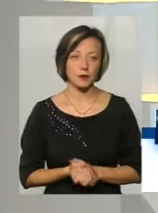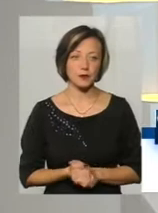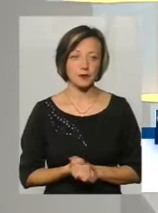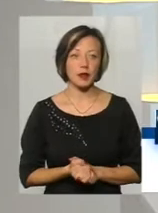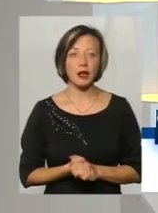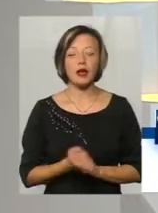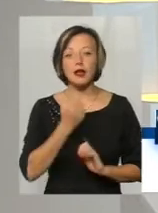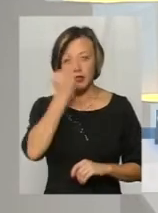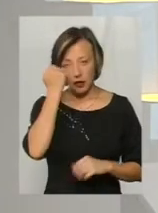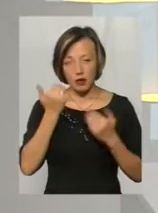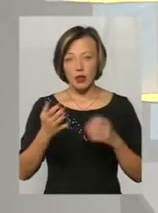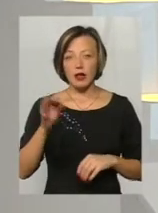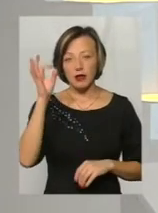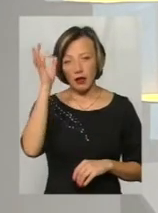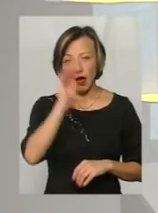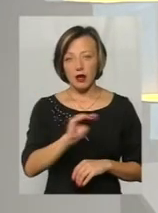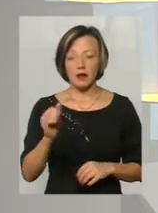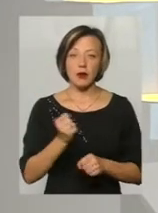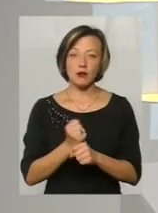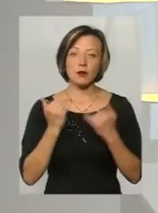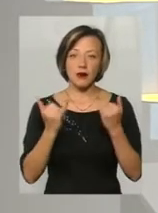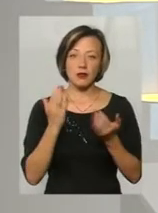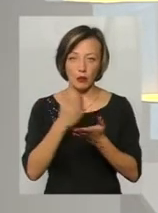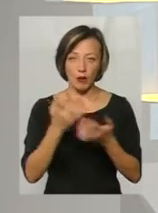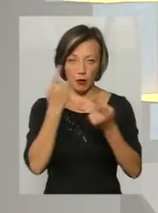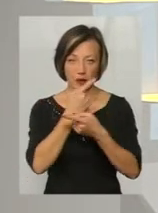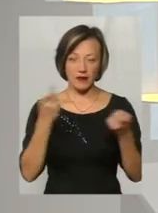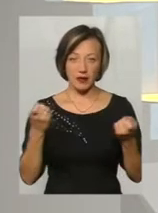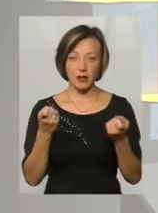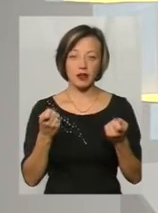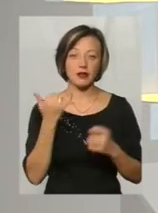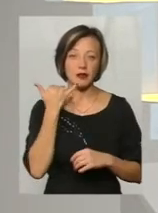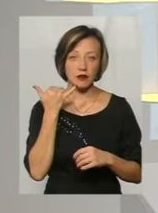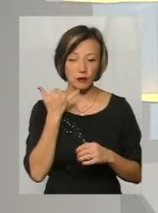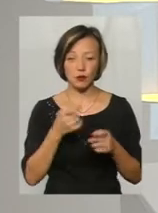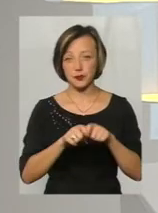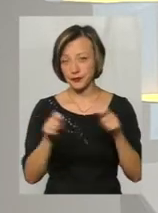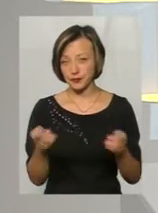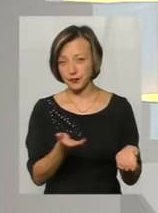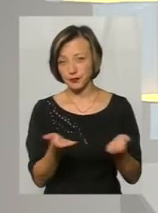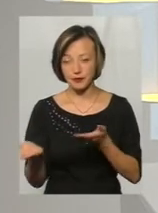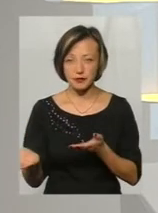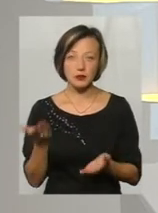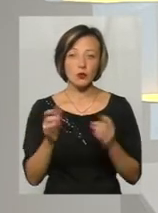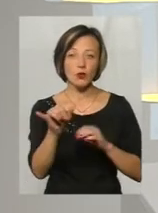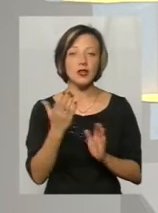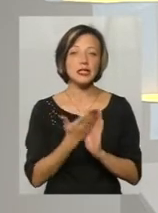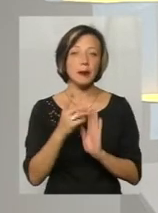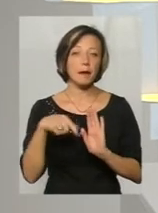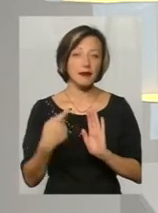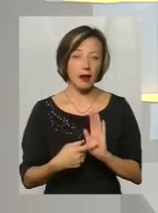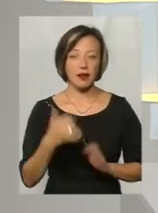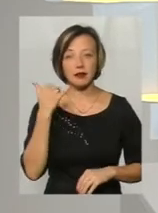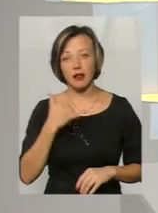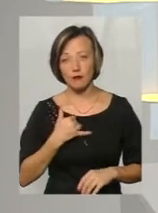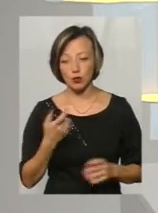Хочу нагадати нашим телеглядачам, ми працюємо для вас у прямому ефірі, тому лінії для дзвінків відкриті. Якщо у вас є питання, телефонуйте